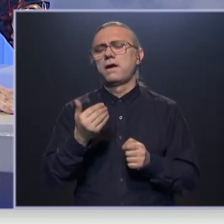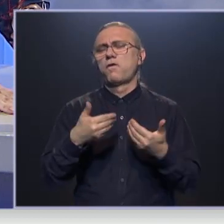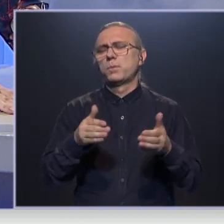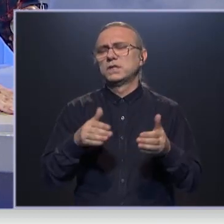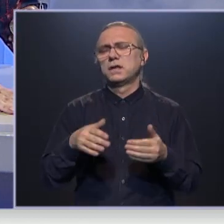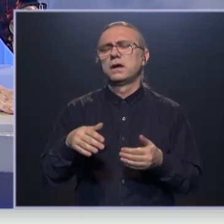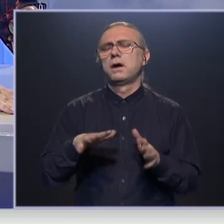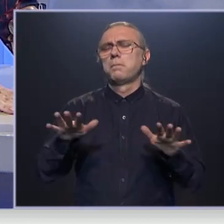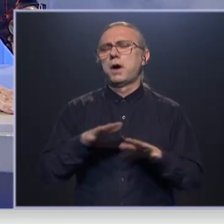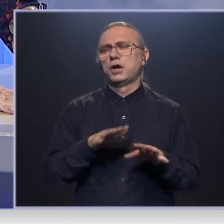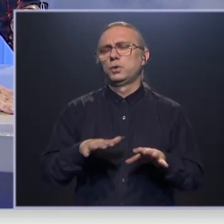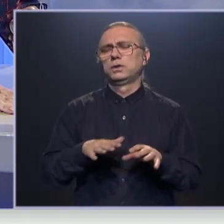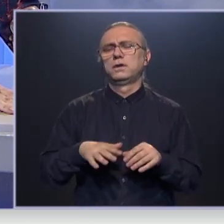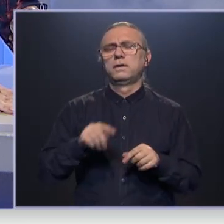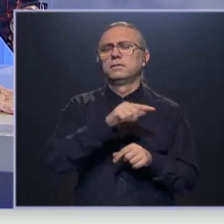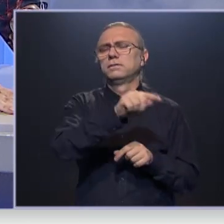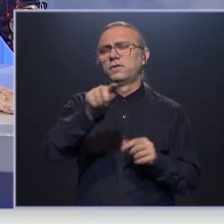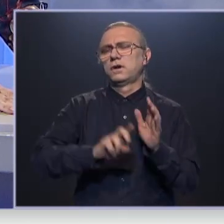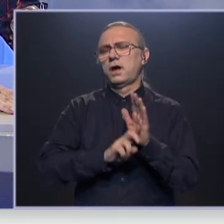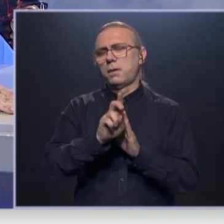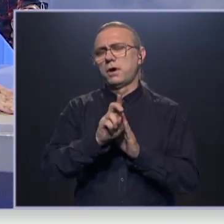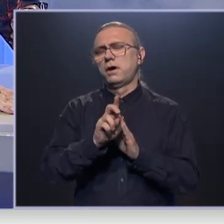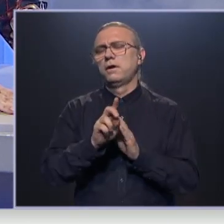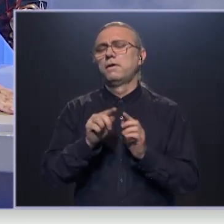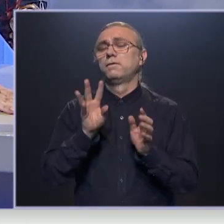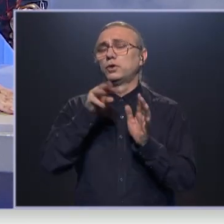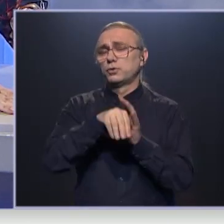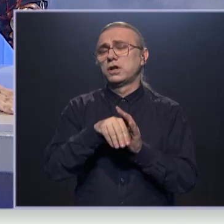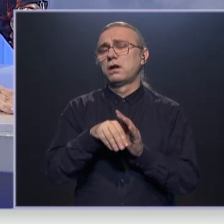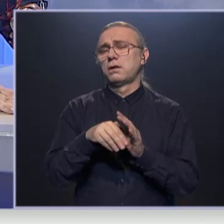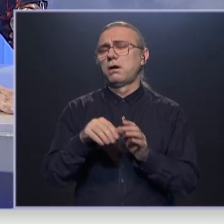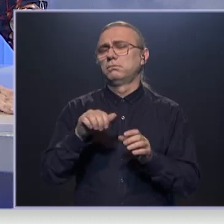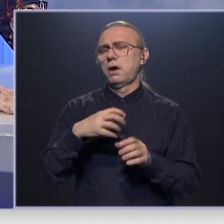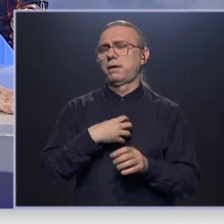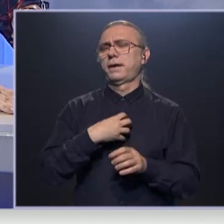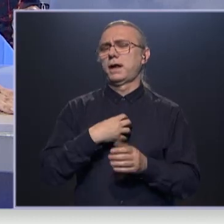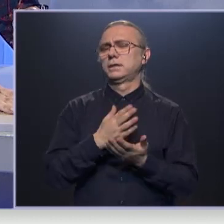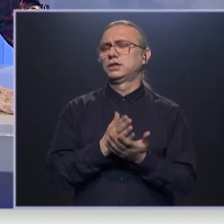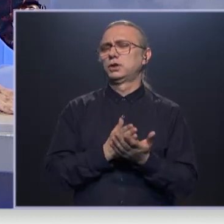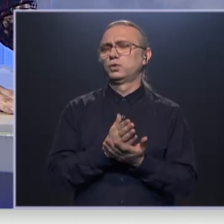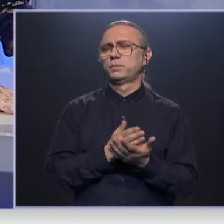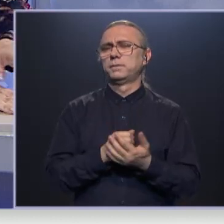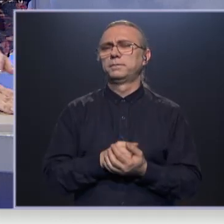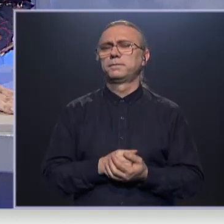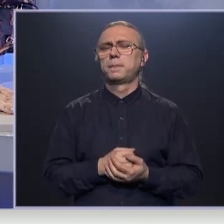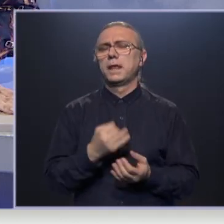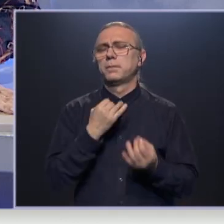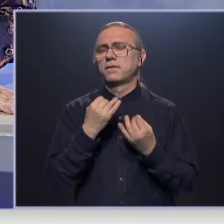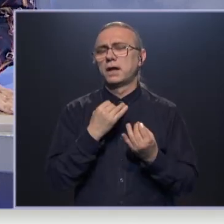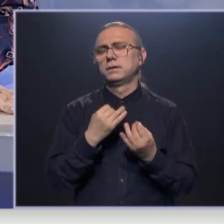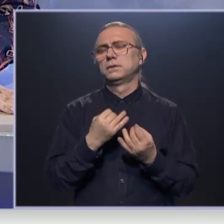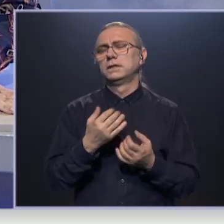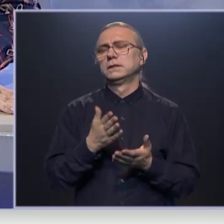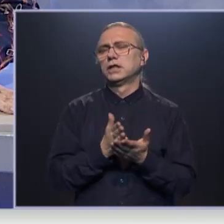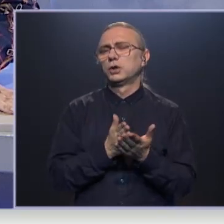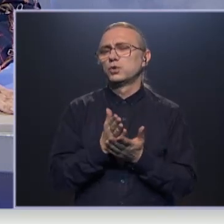числе на архиерейских службах. Поговорим об успехах и планах творческого коллектива с его руководителем, заслуженным работником